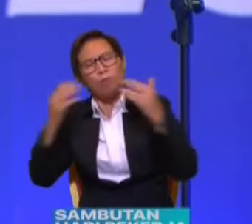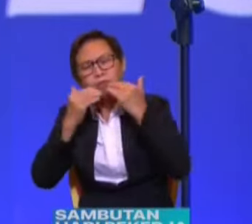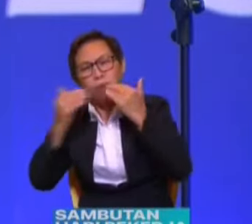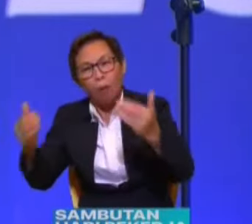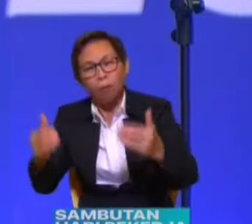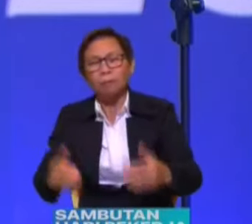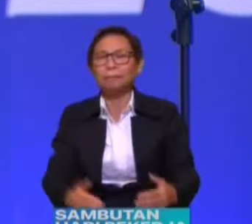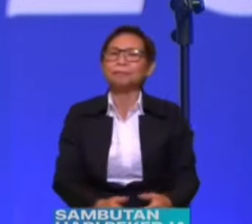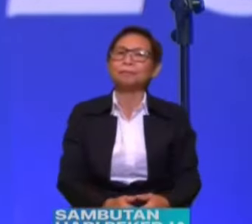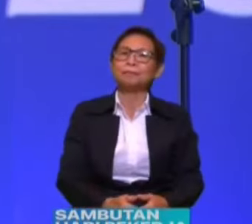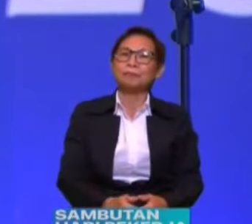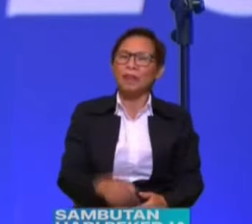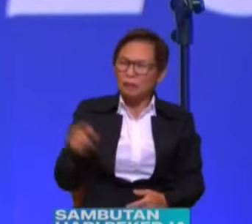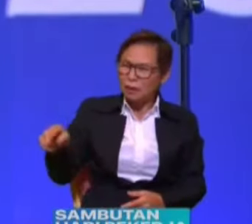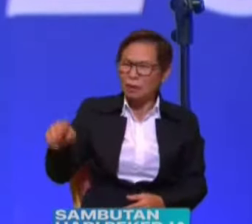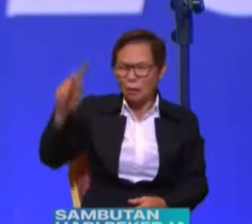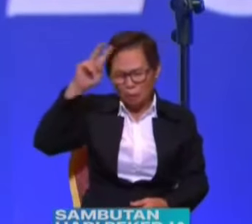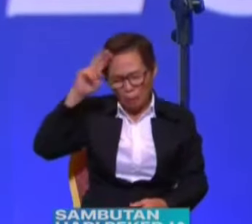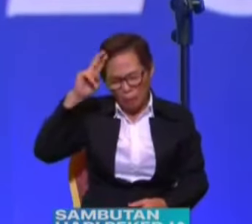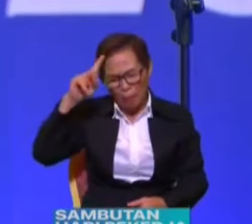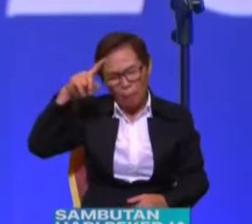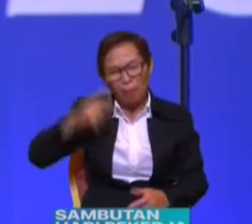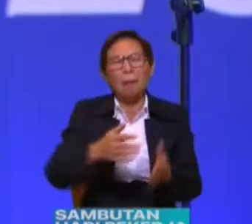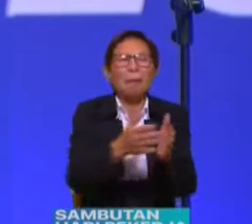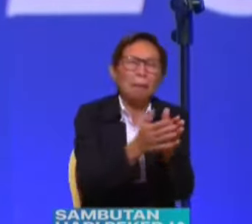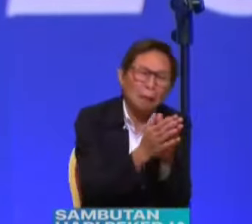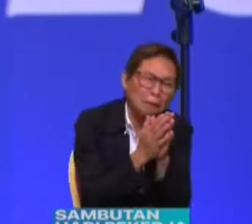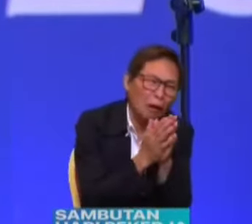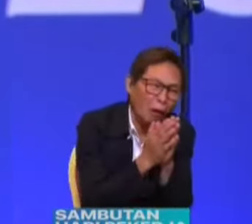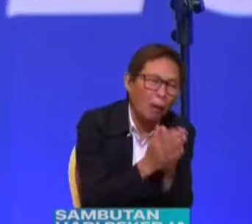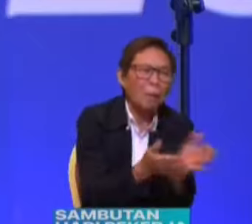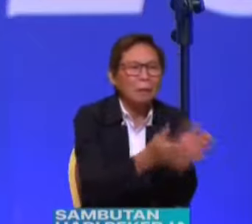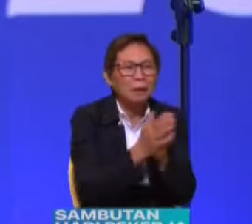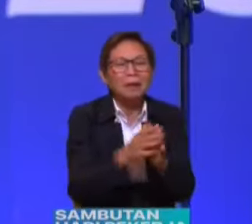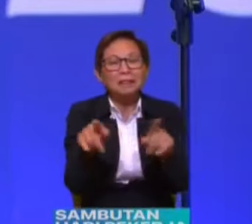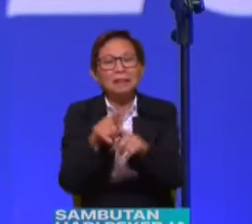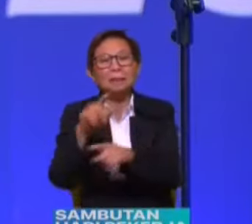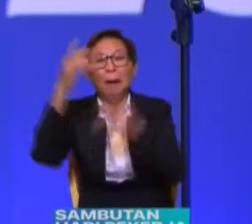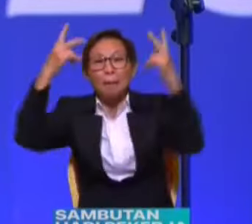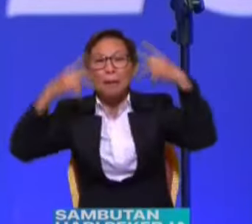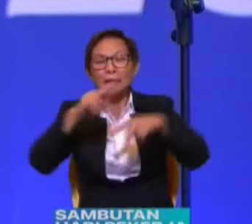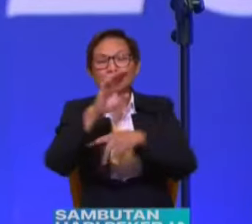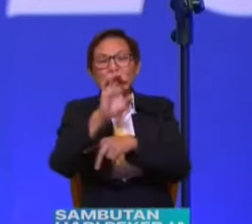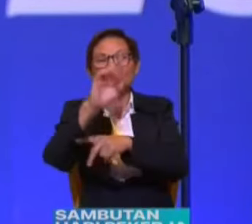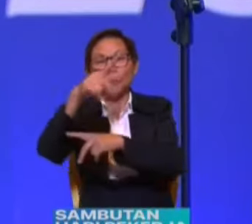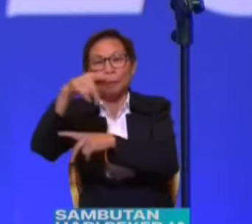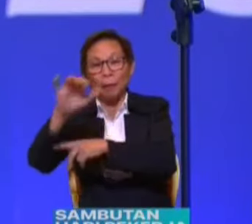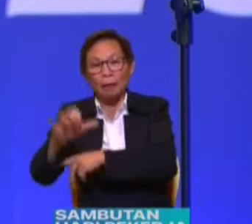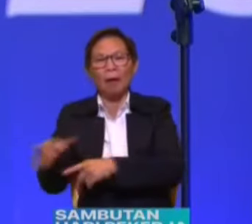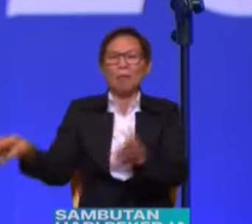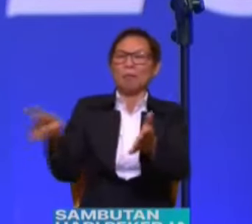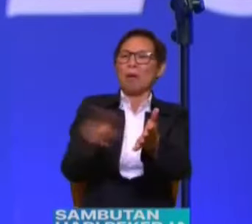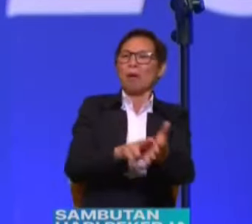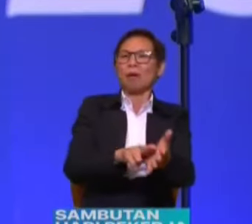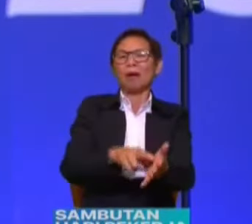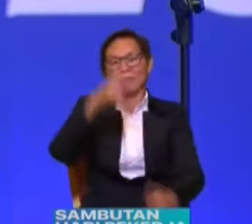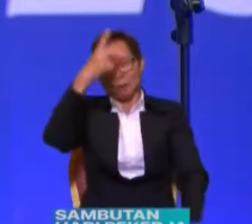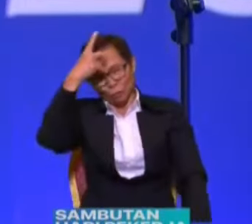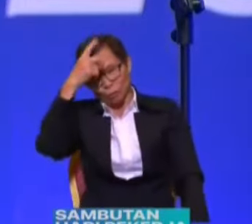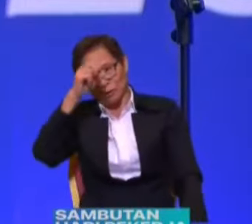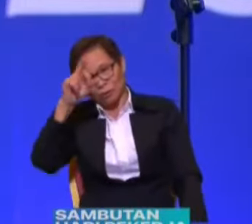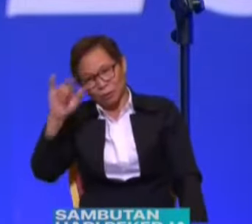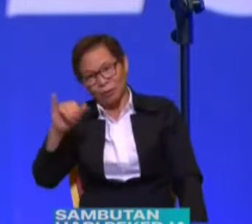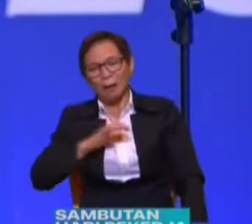Karena walaupun mereka seringkali terpaksa menuntut, seperti mana Presiden QPEX boleh mengatakan, tiap kali buat kenyataan dia kata, "Tu Sri,